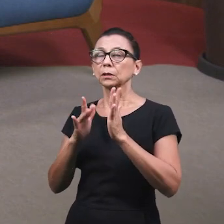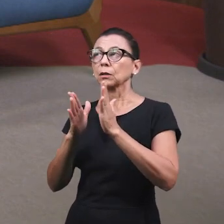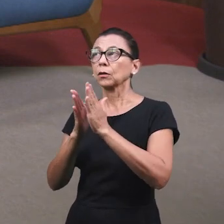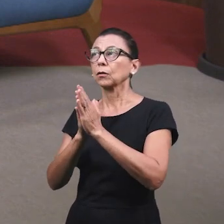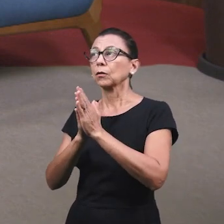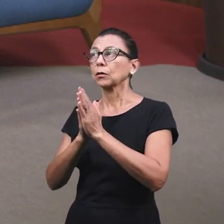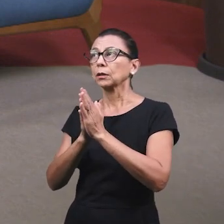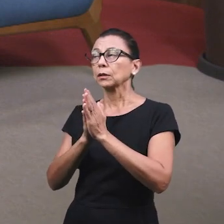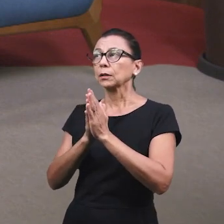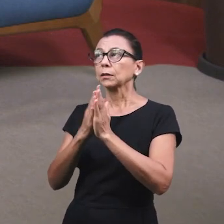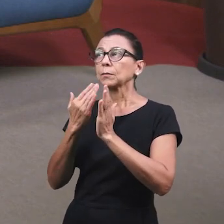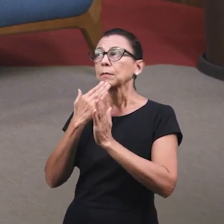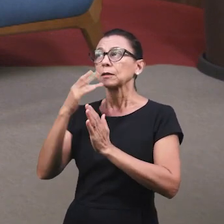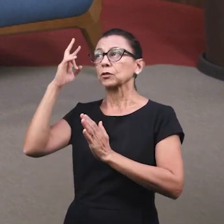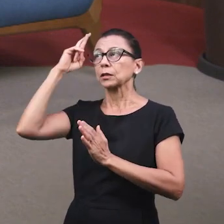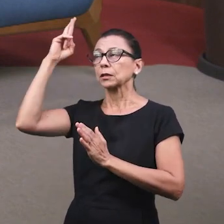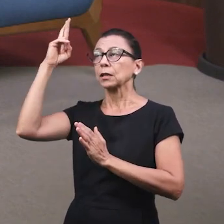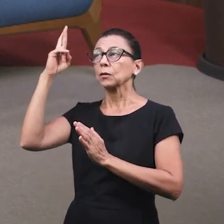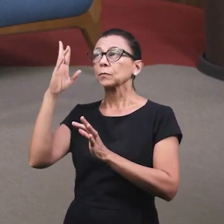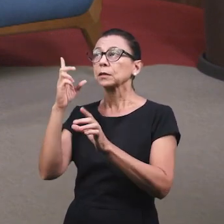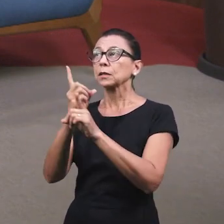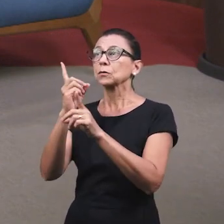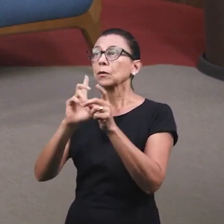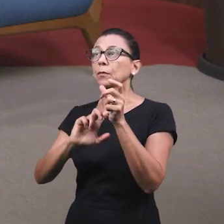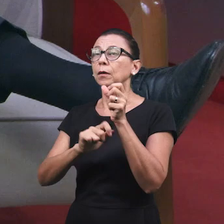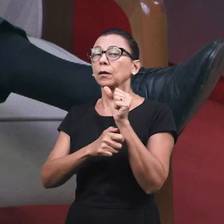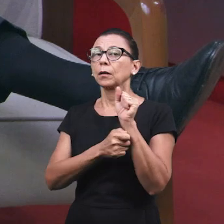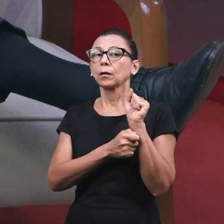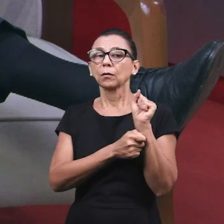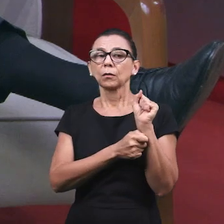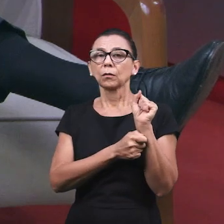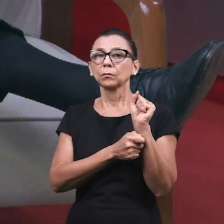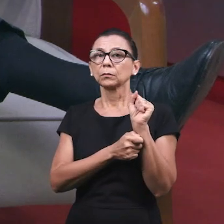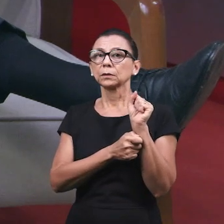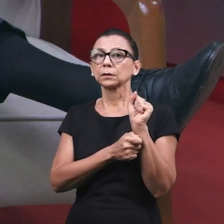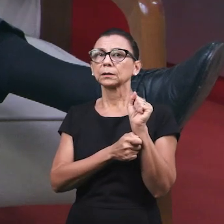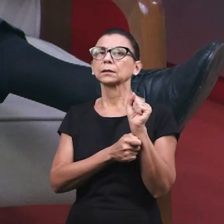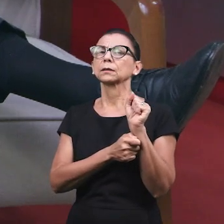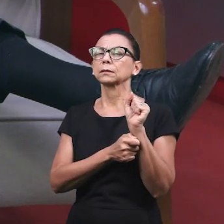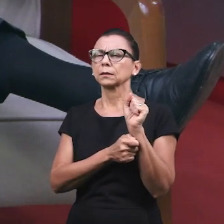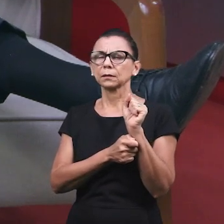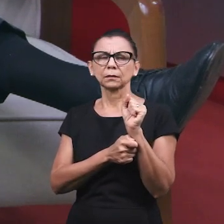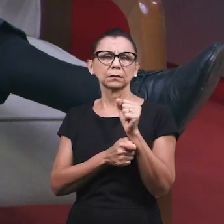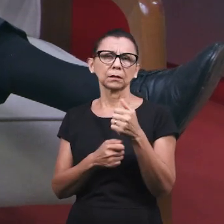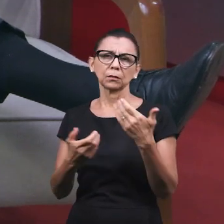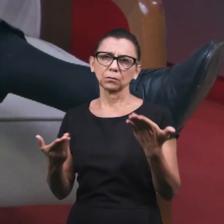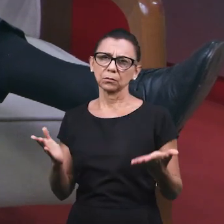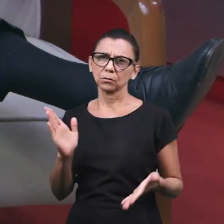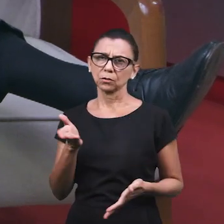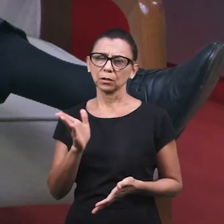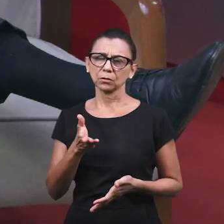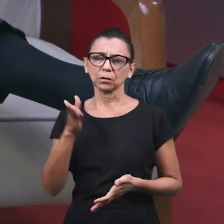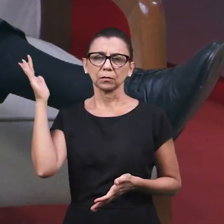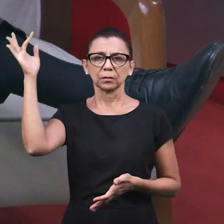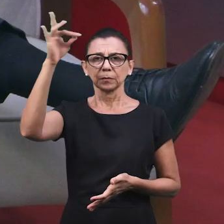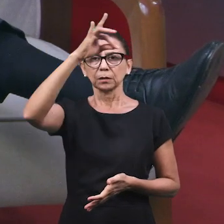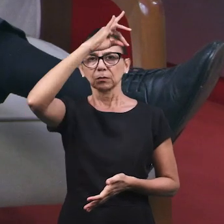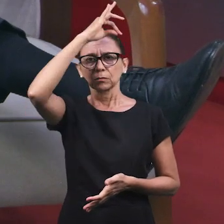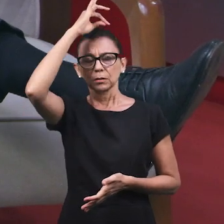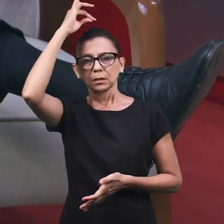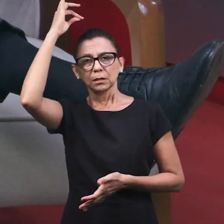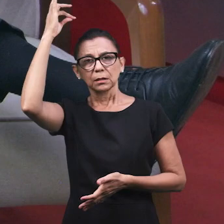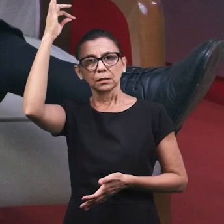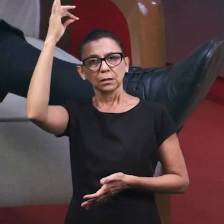le mystère, naturellement, il est déjà gouverné par le Saint-Esprit. C'est-à-dire, sa